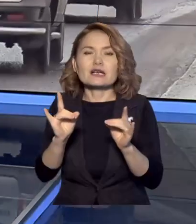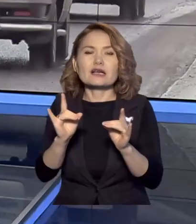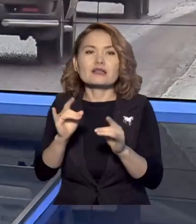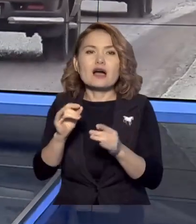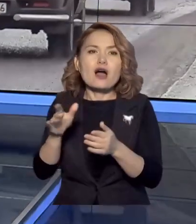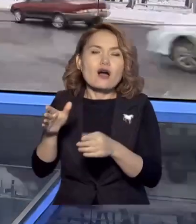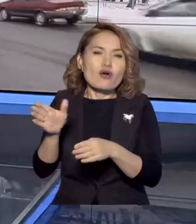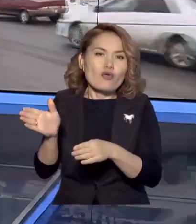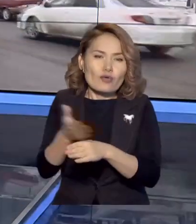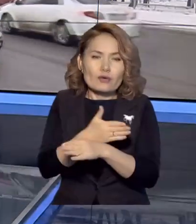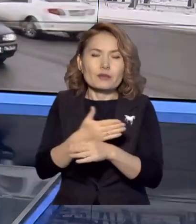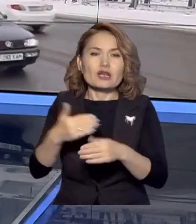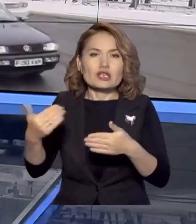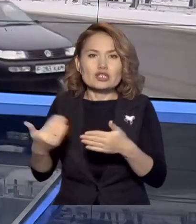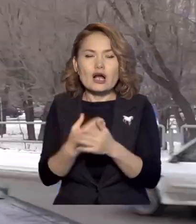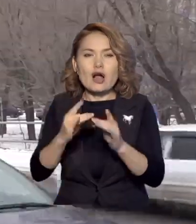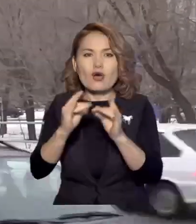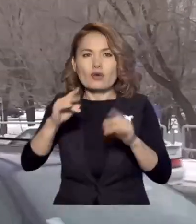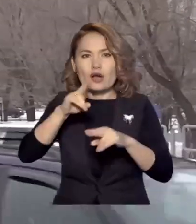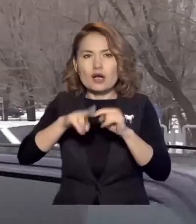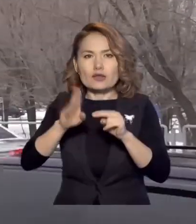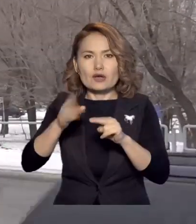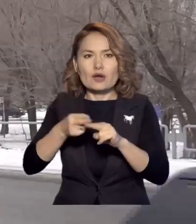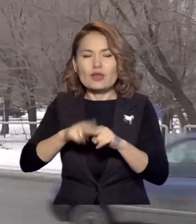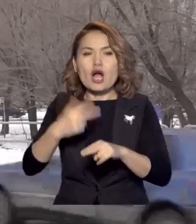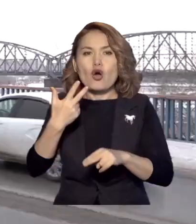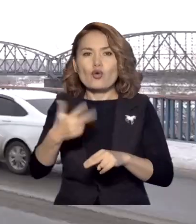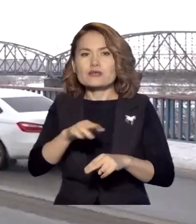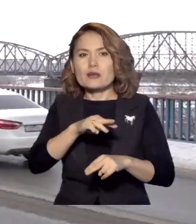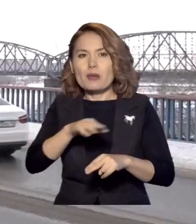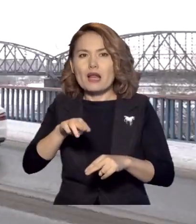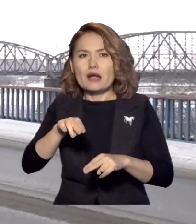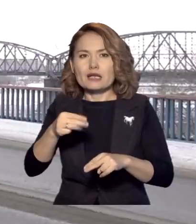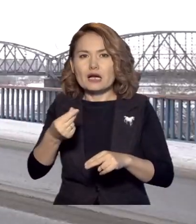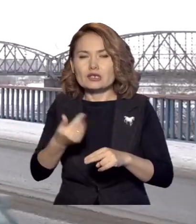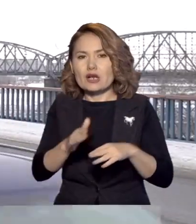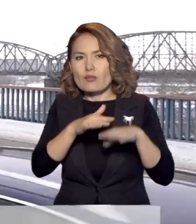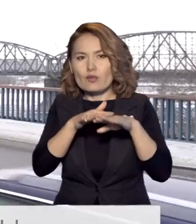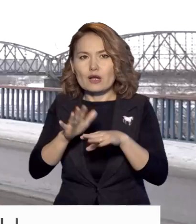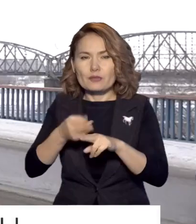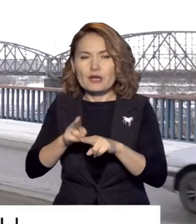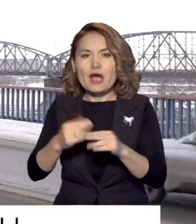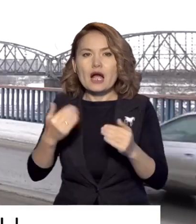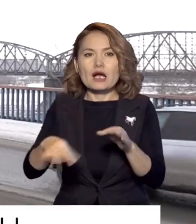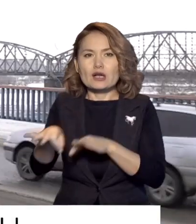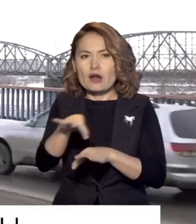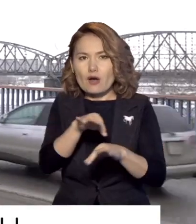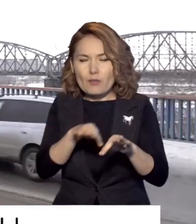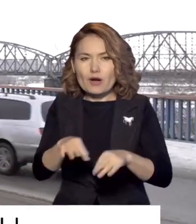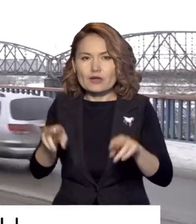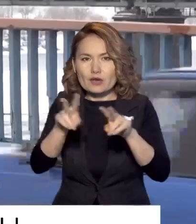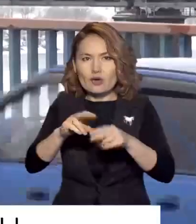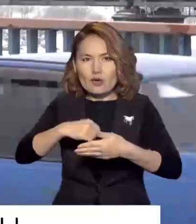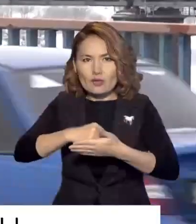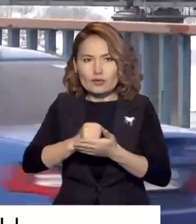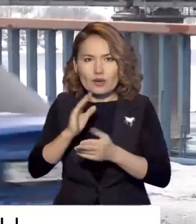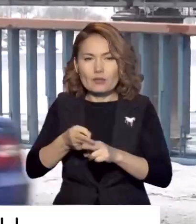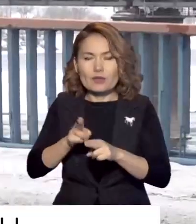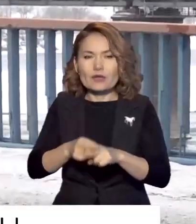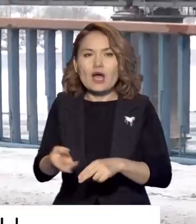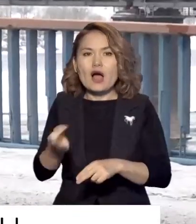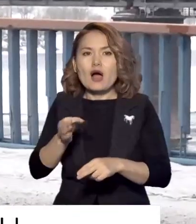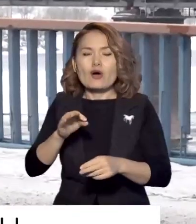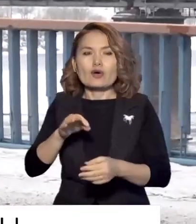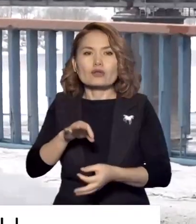өткел салынады. Бұл туралы қала әкімі мәлімдеді. Ол үшін 30 миллиардтан астам қаржы бөлінеді. Қазір жоба сараптамадан өтіп жатыр. Қолданыста